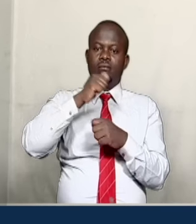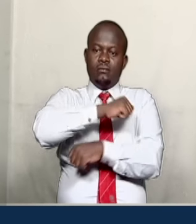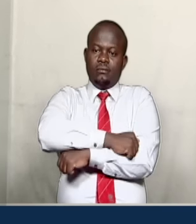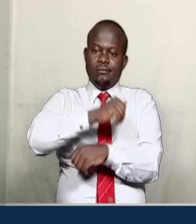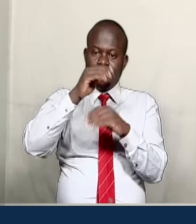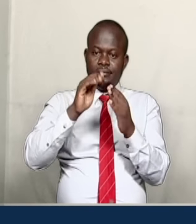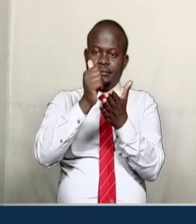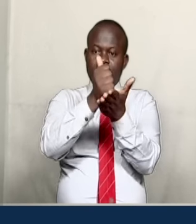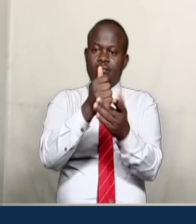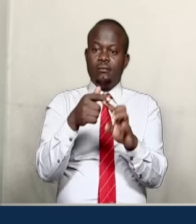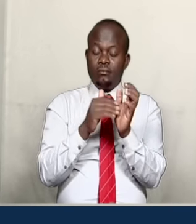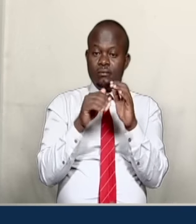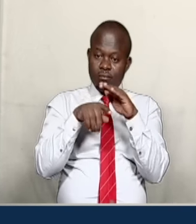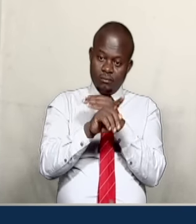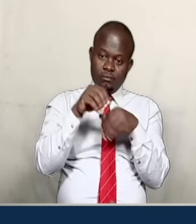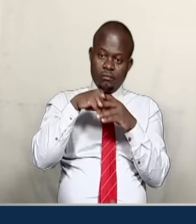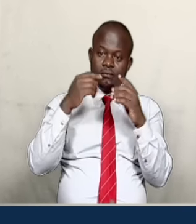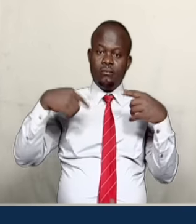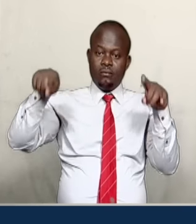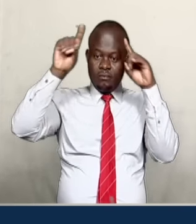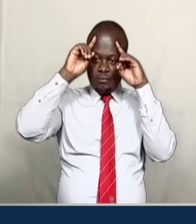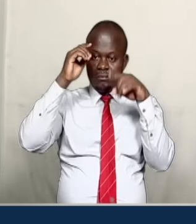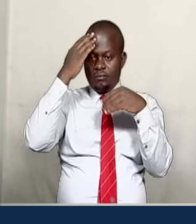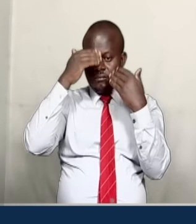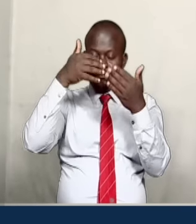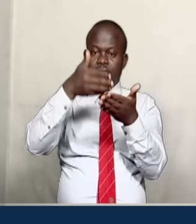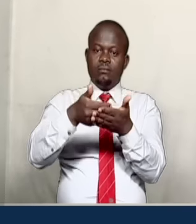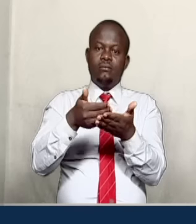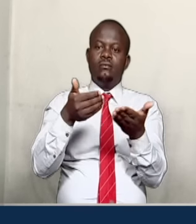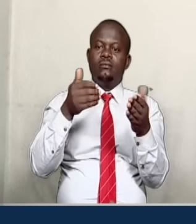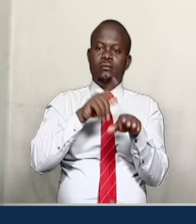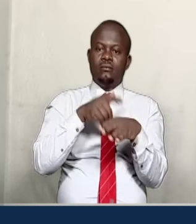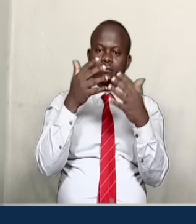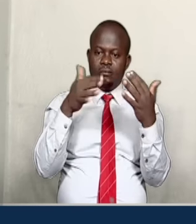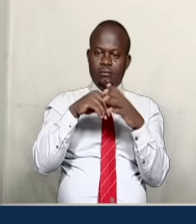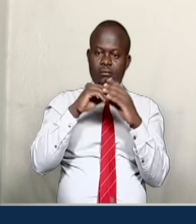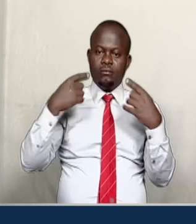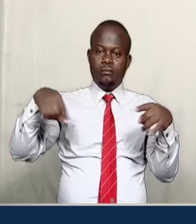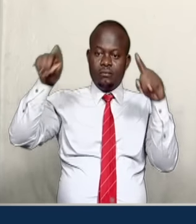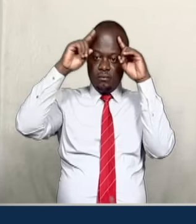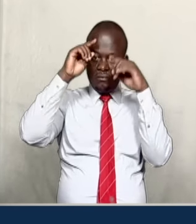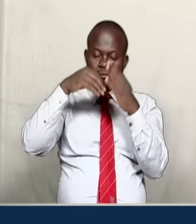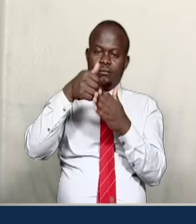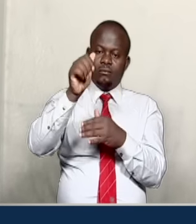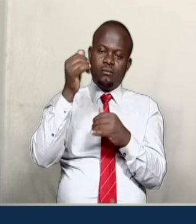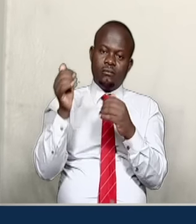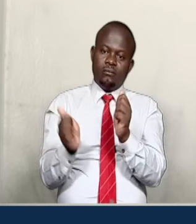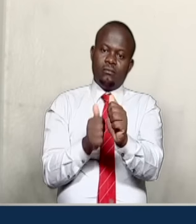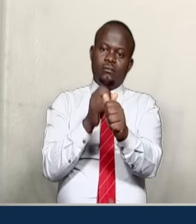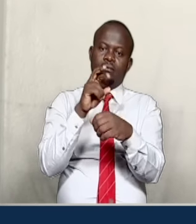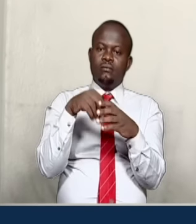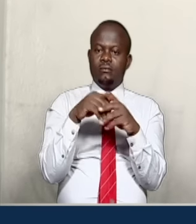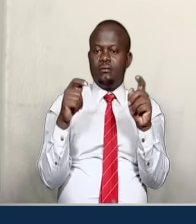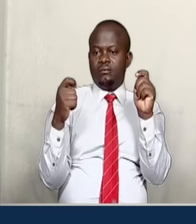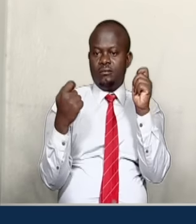Abanyeshuri bafashwe bakinjira muri kaminuza kugera igihe basohokeye muri kaminuza iryo herekezwa cyangwa se